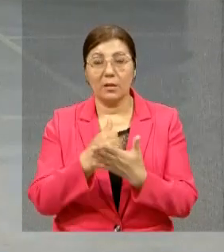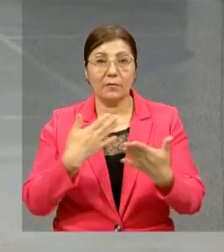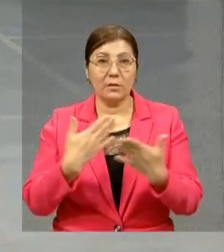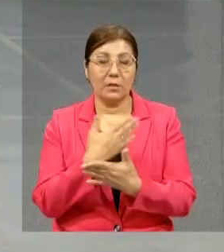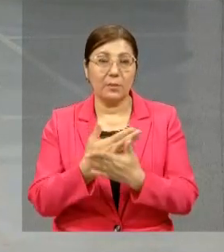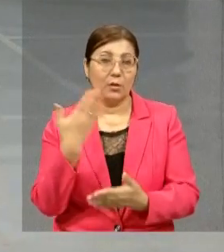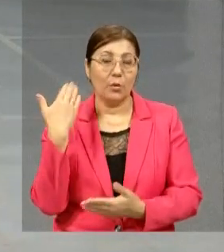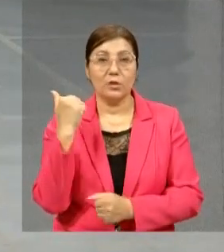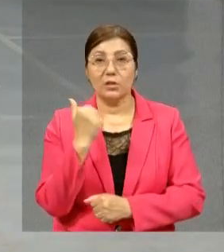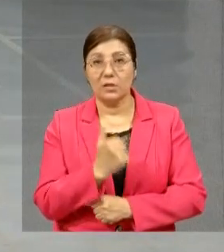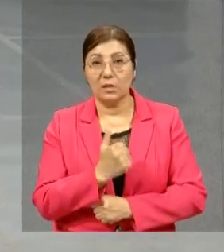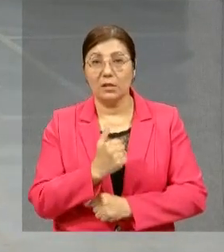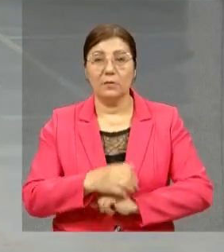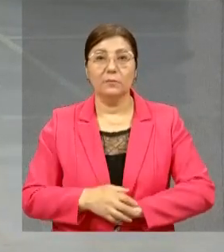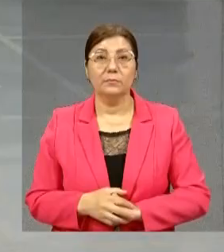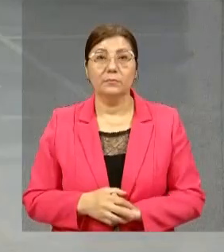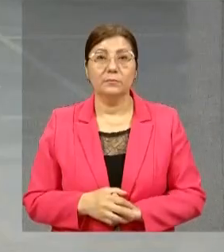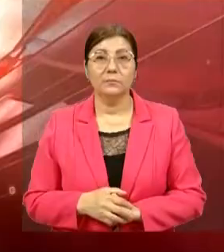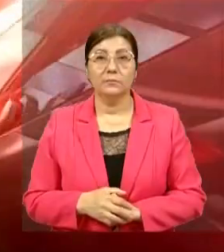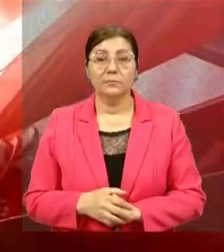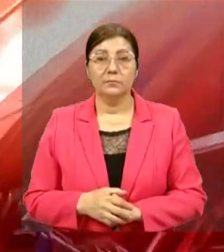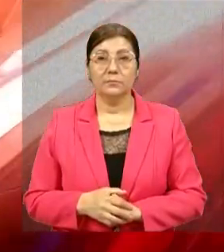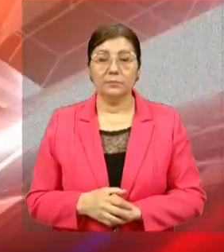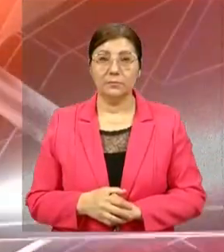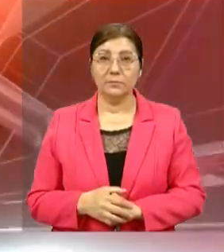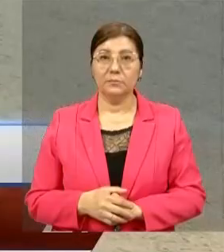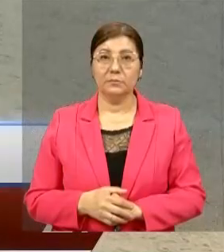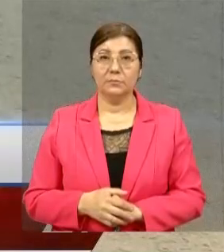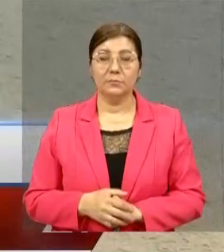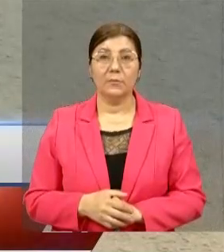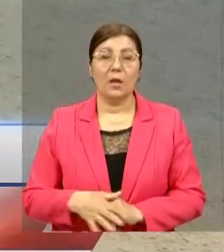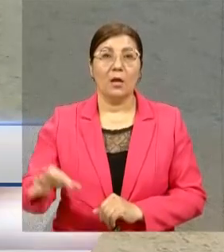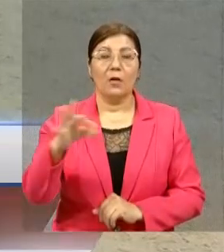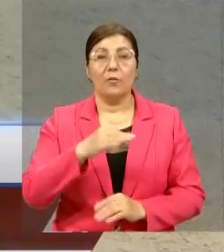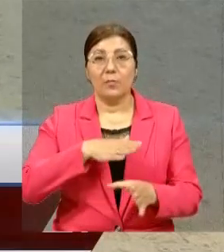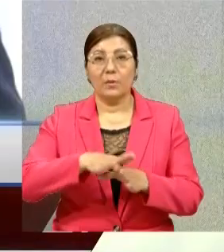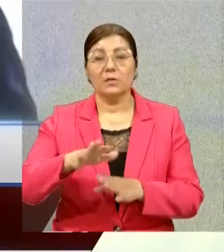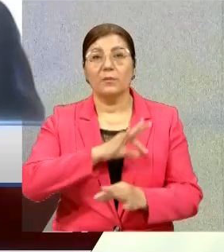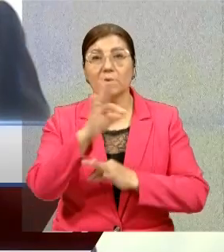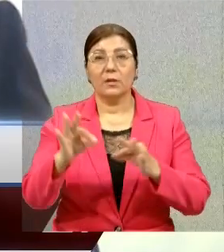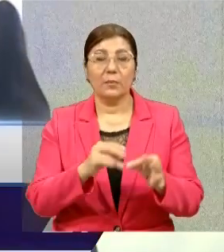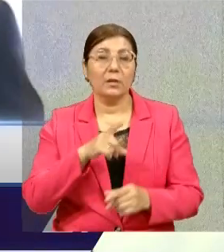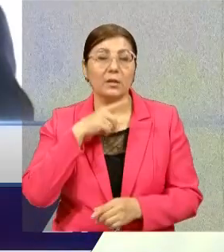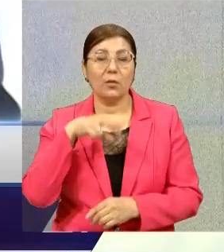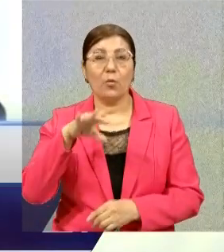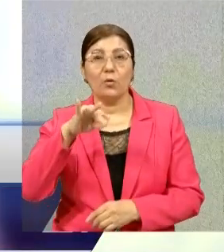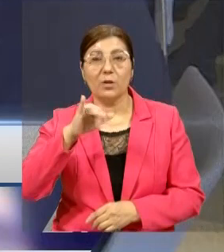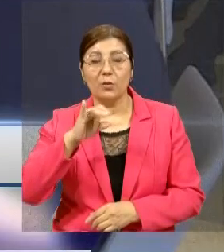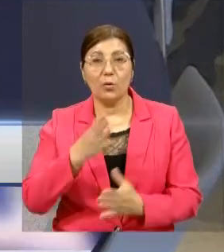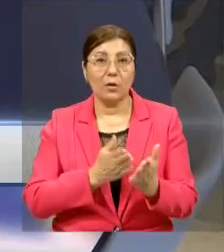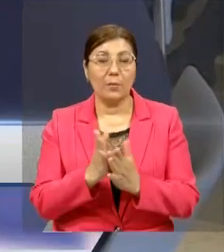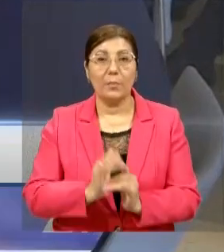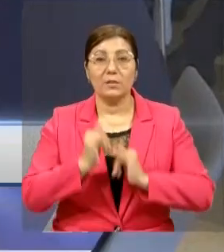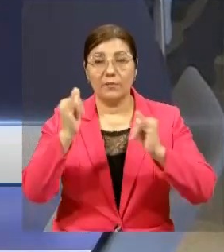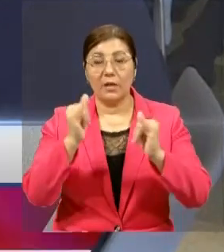о главных событиях уходящей недели в области реализуется проект зелёный коридор направленный на